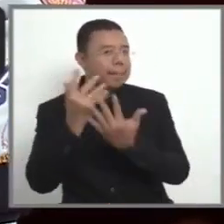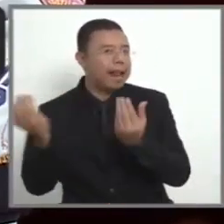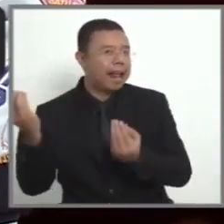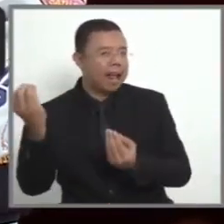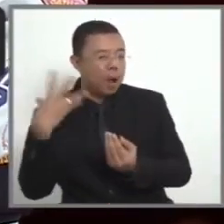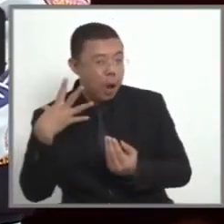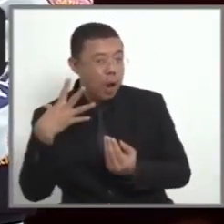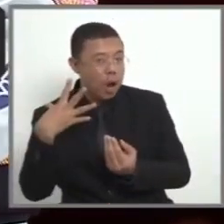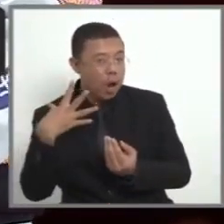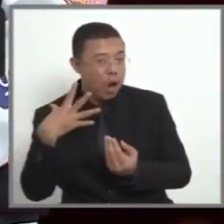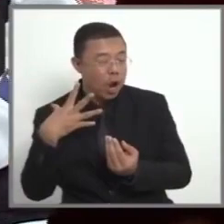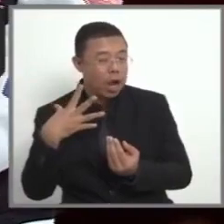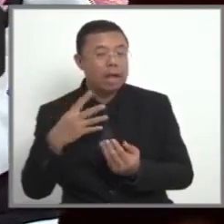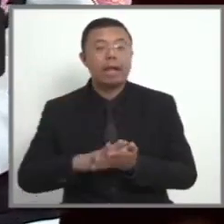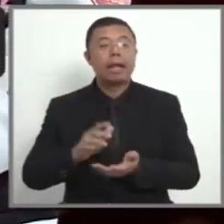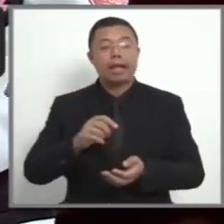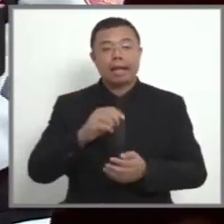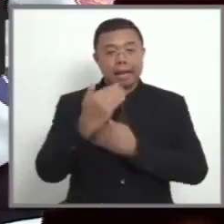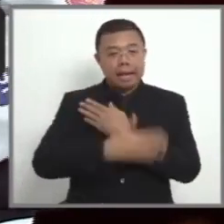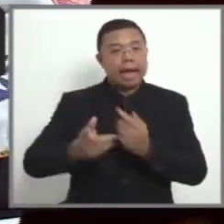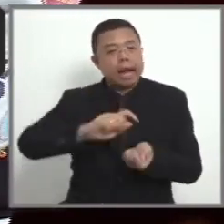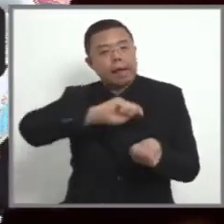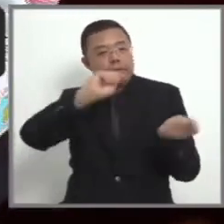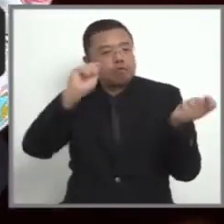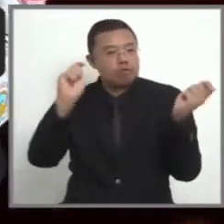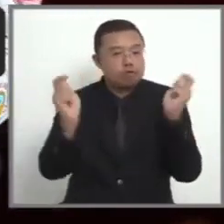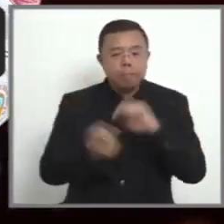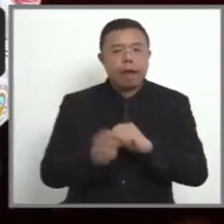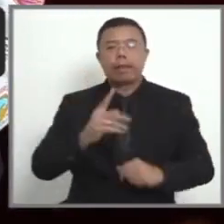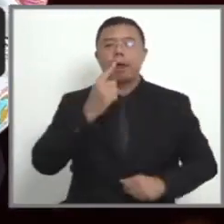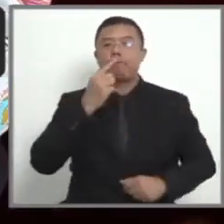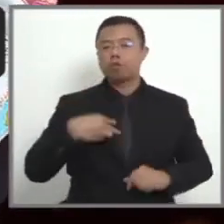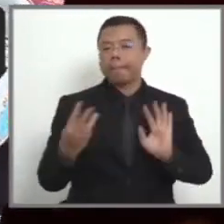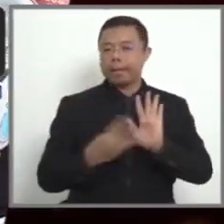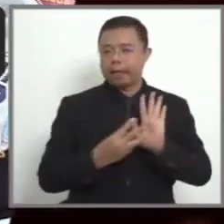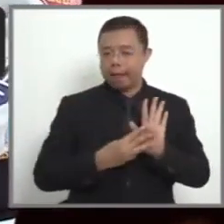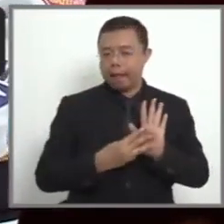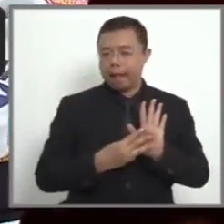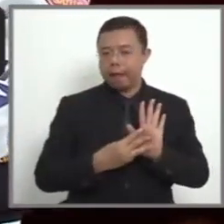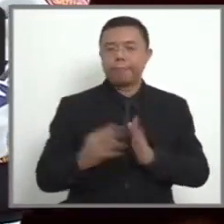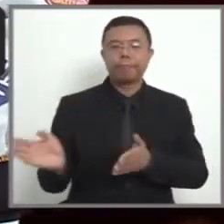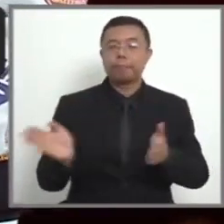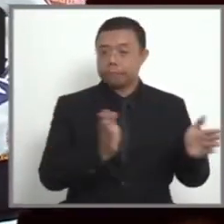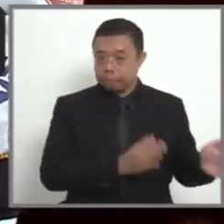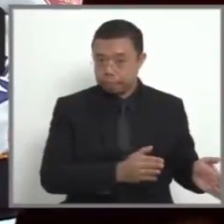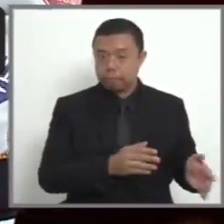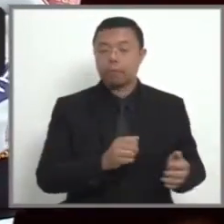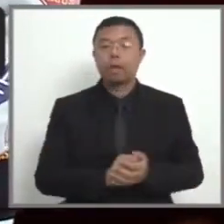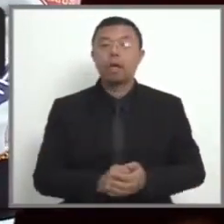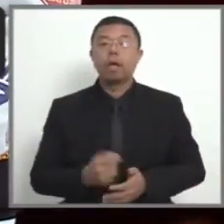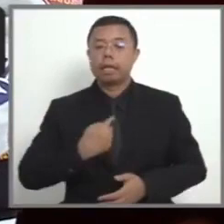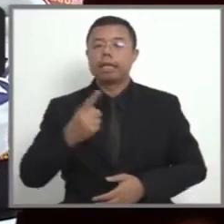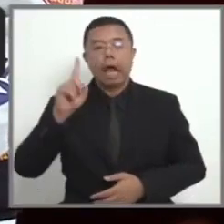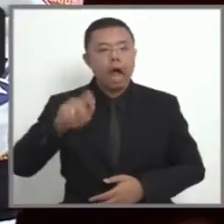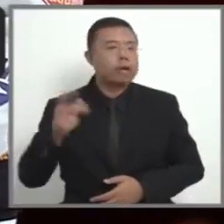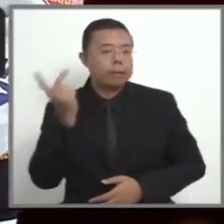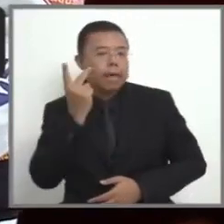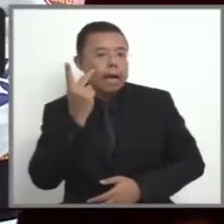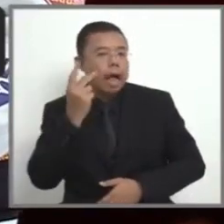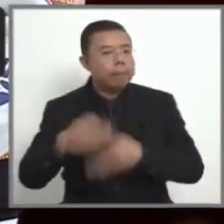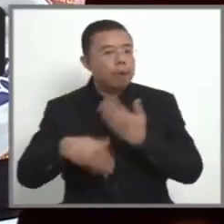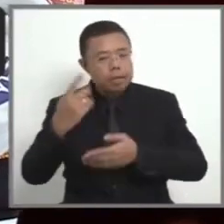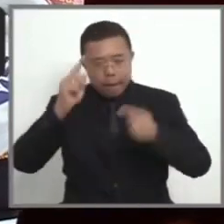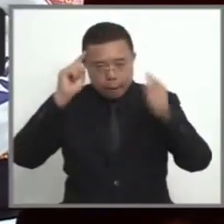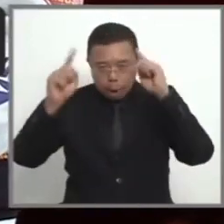negarawan reformis dan tidak punya persoalan selanjutnya kita harus menjaga proses